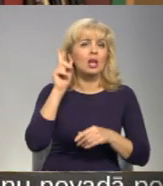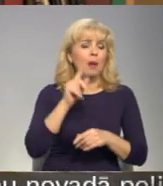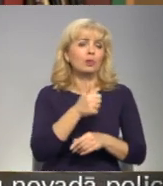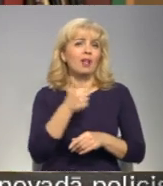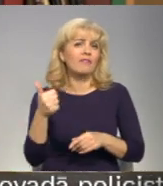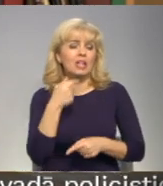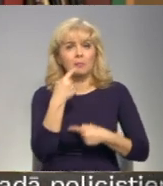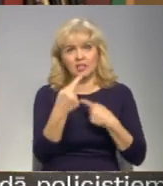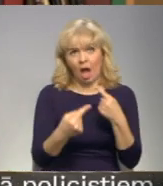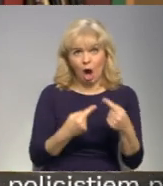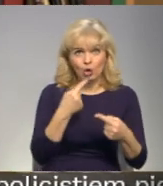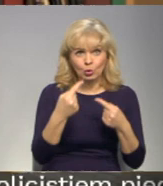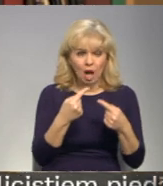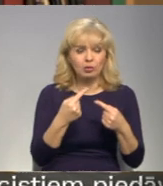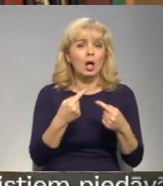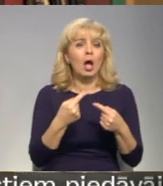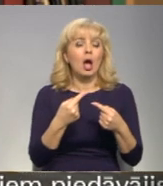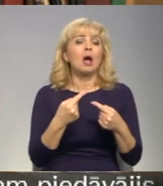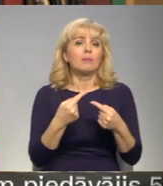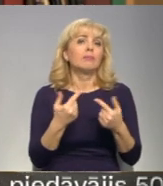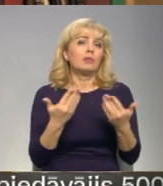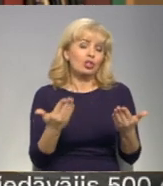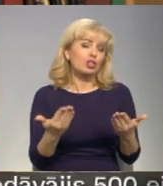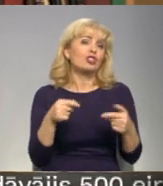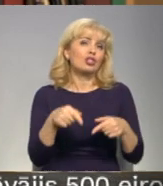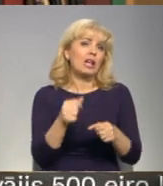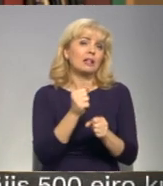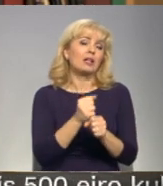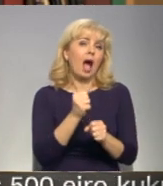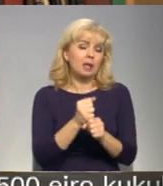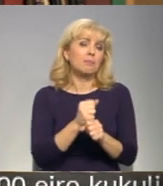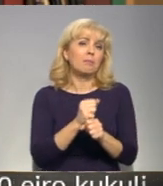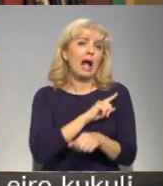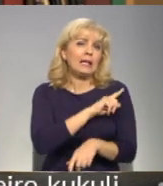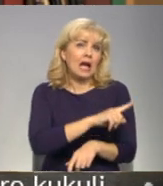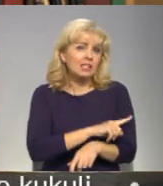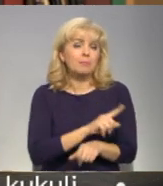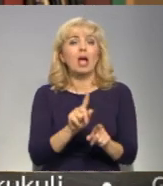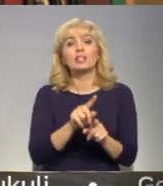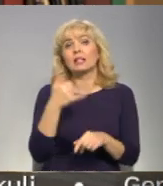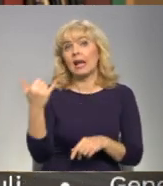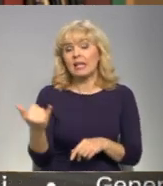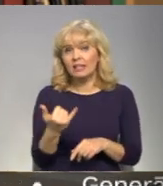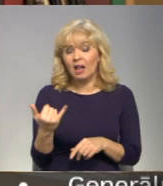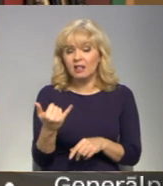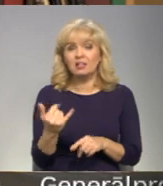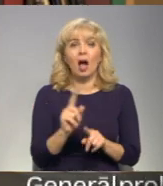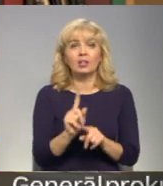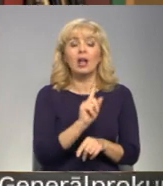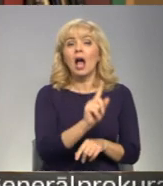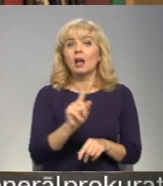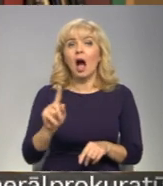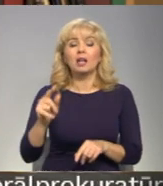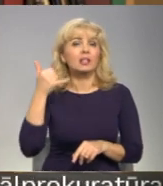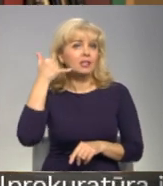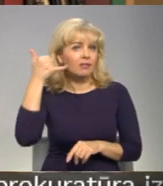viņiem sarunāties. Tā kā būtībā nu, šī darba izaicinājums un arī interesantā puse ir tā, ka katrs zvans